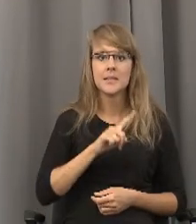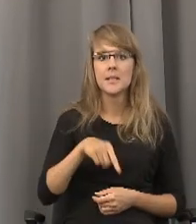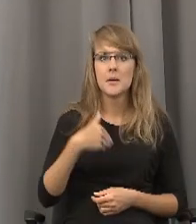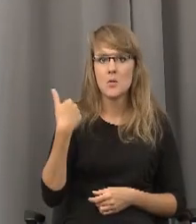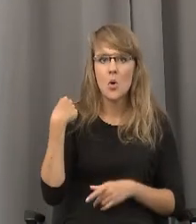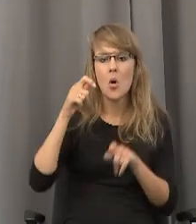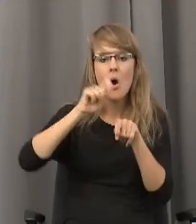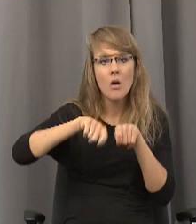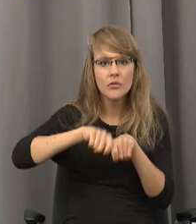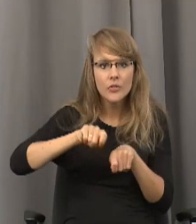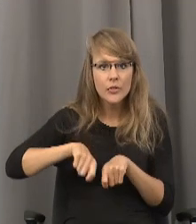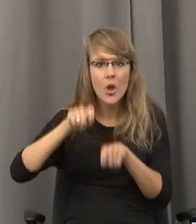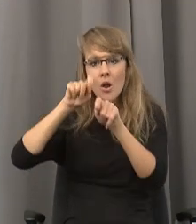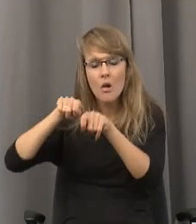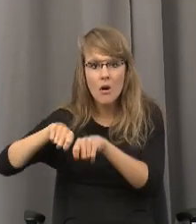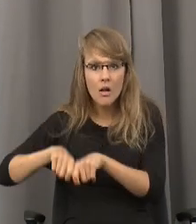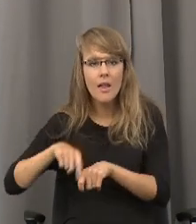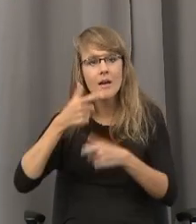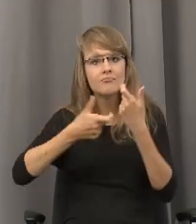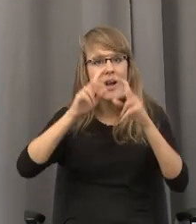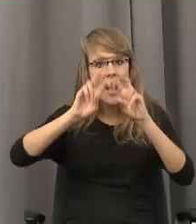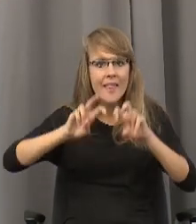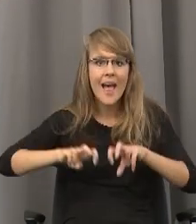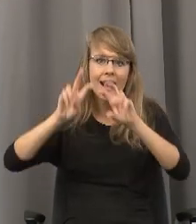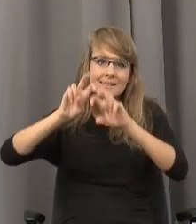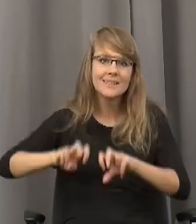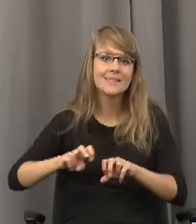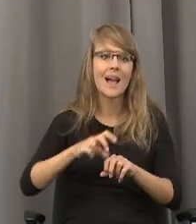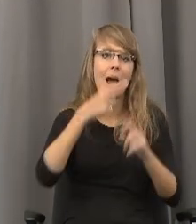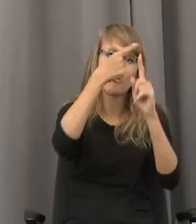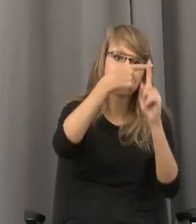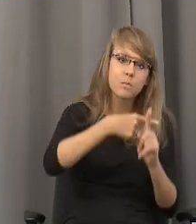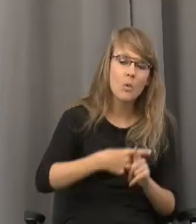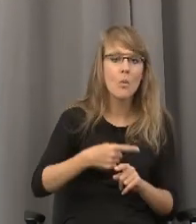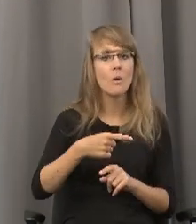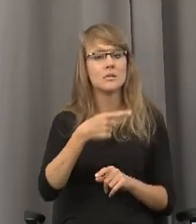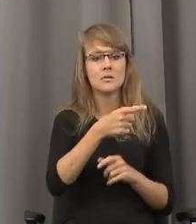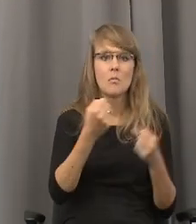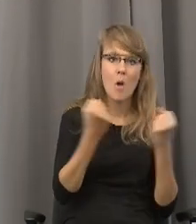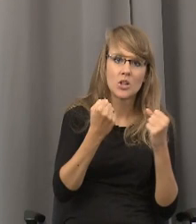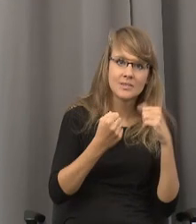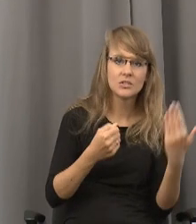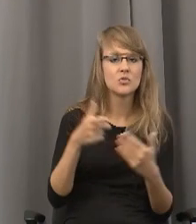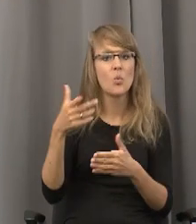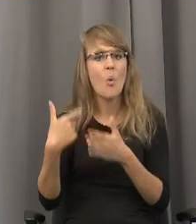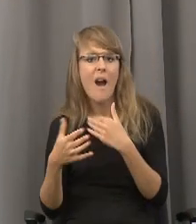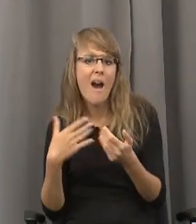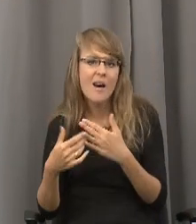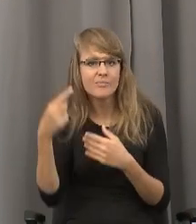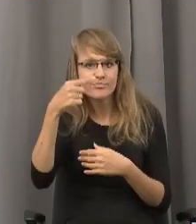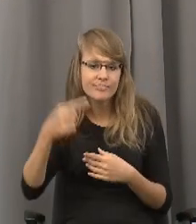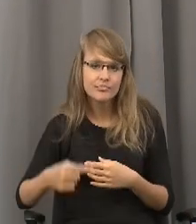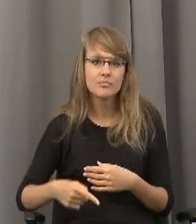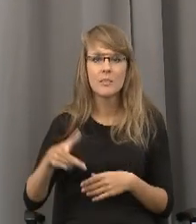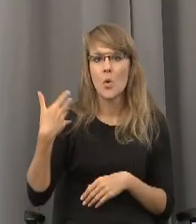układzie, przeprowadziliśmy tą analizą słabych i mocnych stron w grupie 61 podmiotów, aż w tej